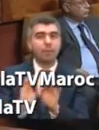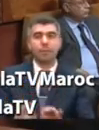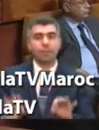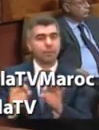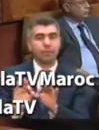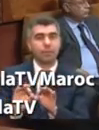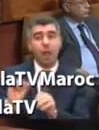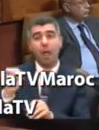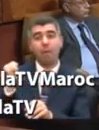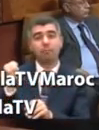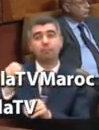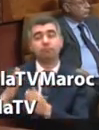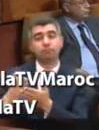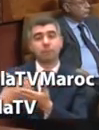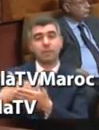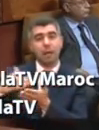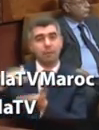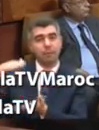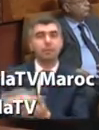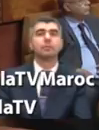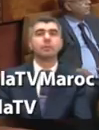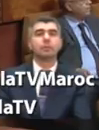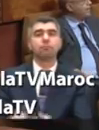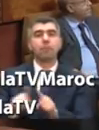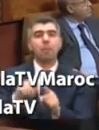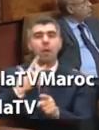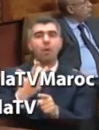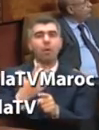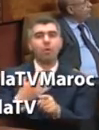ديال سنوات. ايضا هذه المقاربه الاجتماعيه اللي كتكلموا عليها